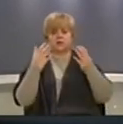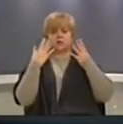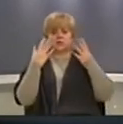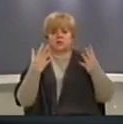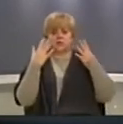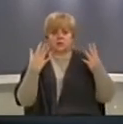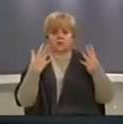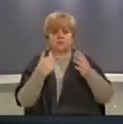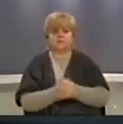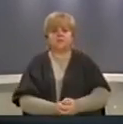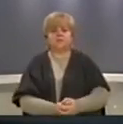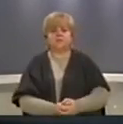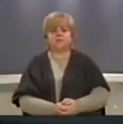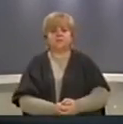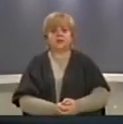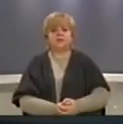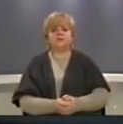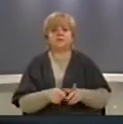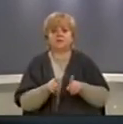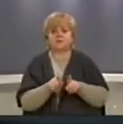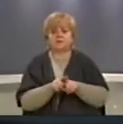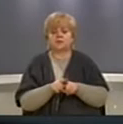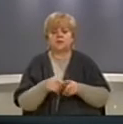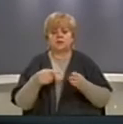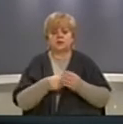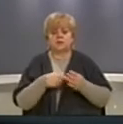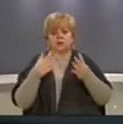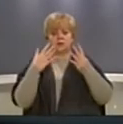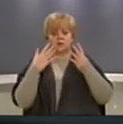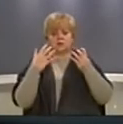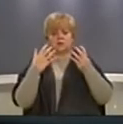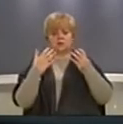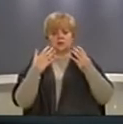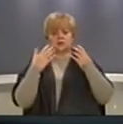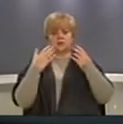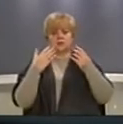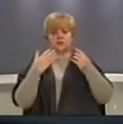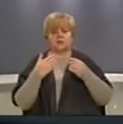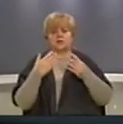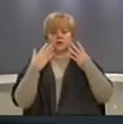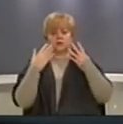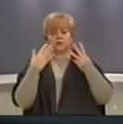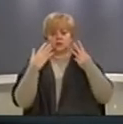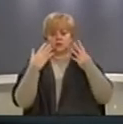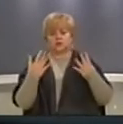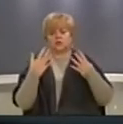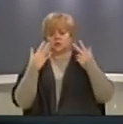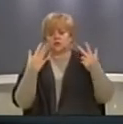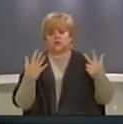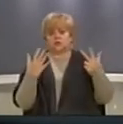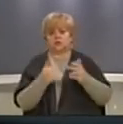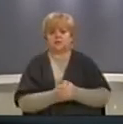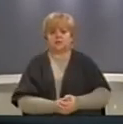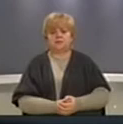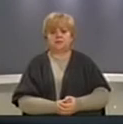në periudhën ndërmjet 27 shkurtit të vitit 1998 dhe të 20 qershorit të vitit